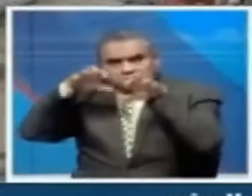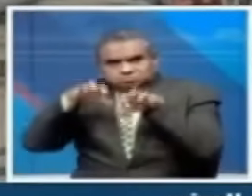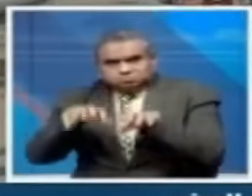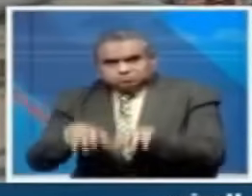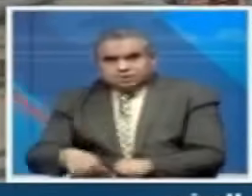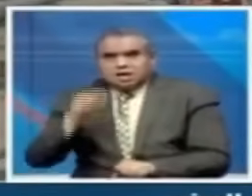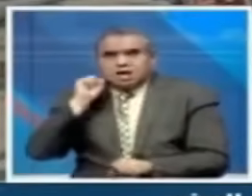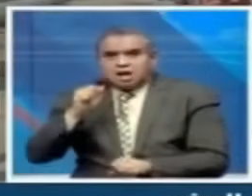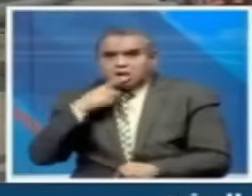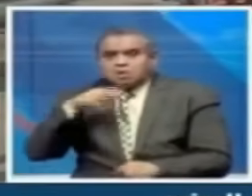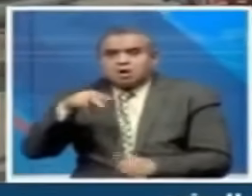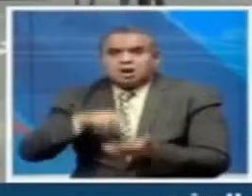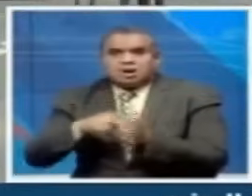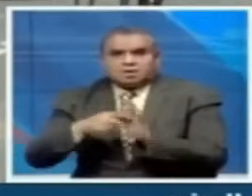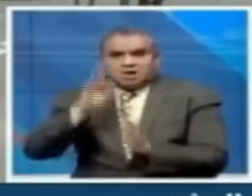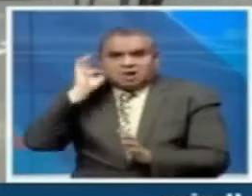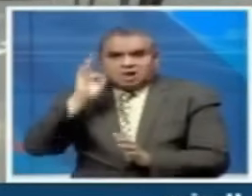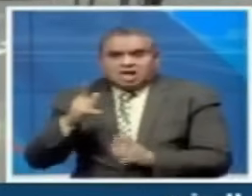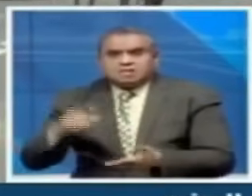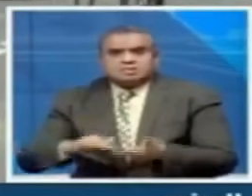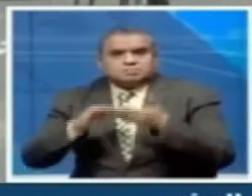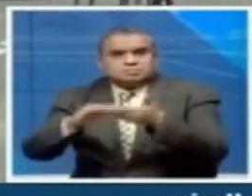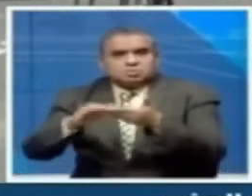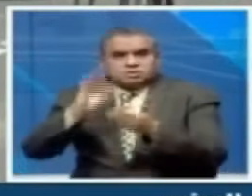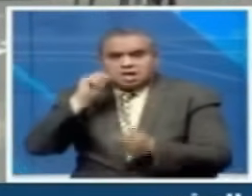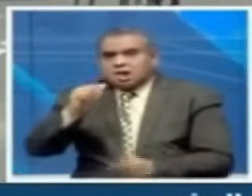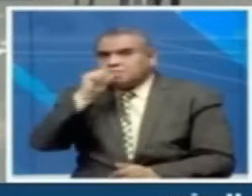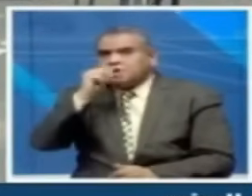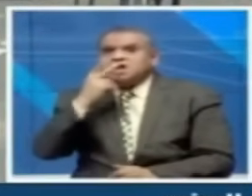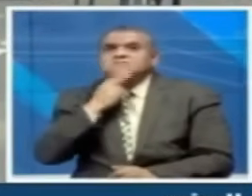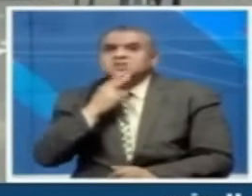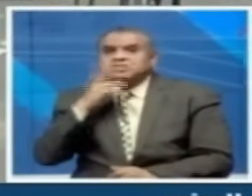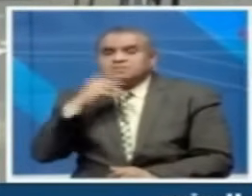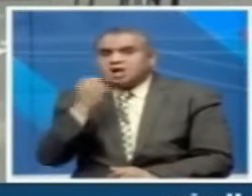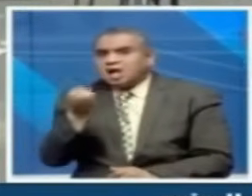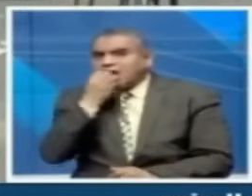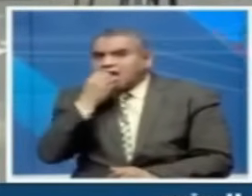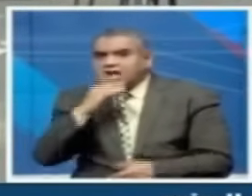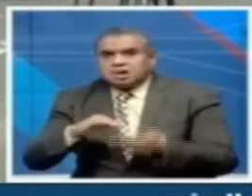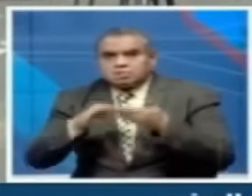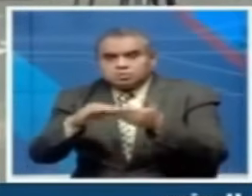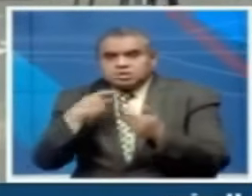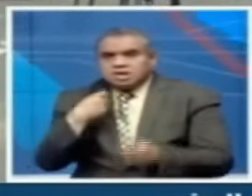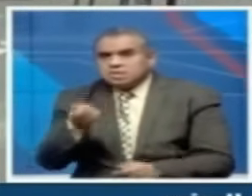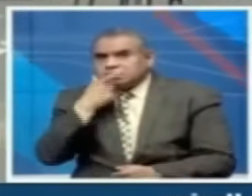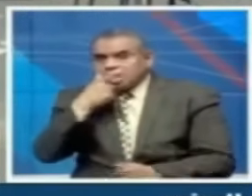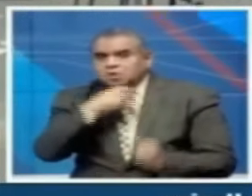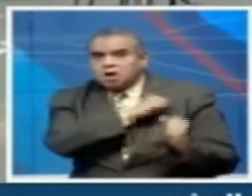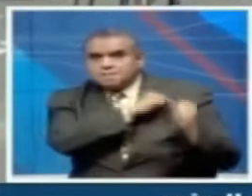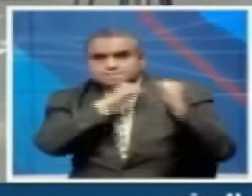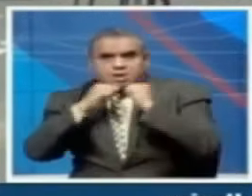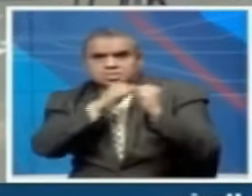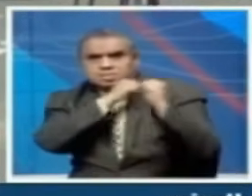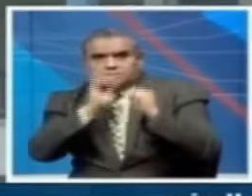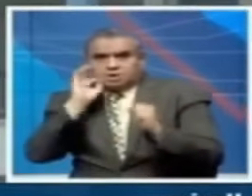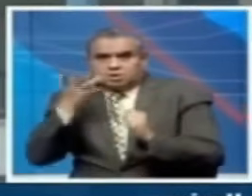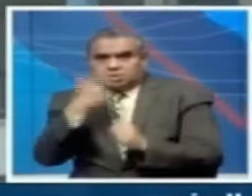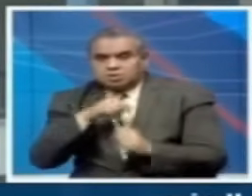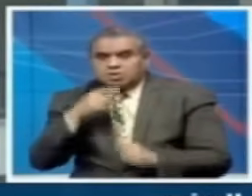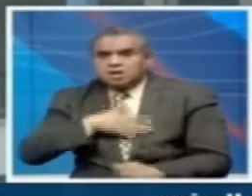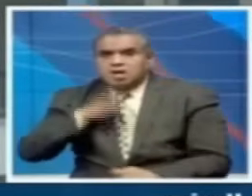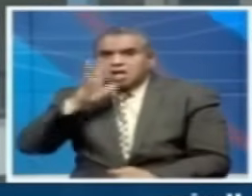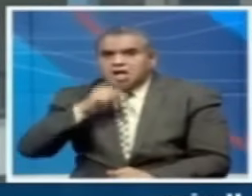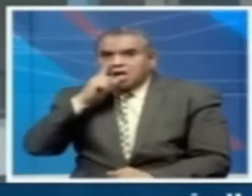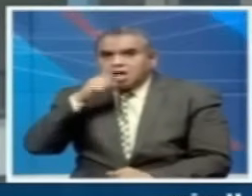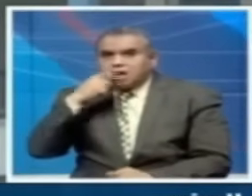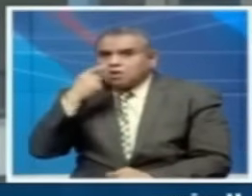مشددا على أن هناك حاجة ماسة لمياه شرب نظيفة وأغذية وأدوية وأغطية. وأوضح أن فرق الأونروا